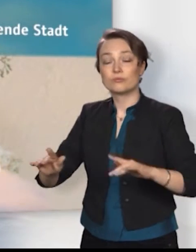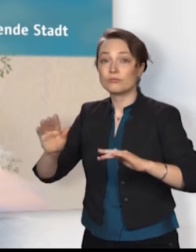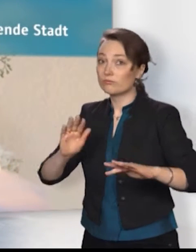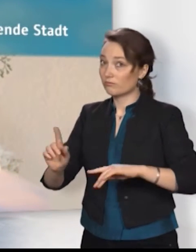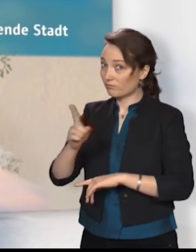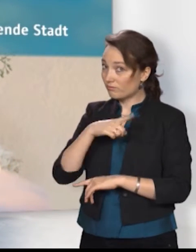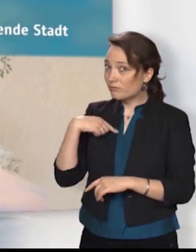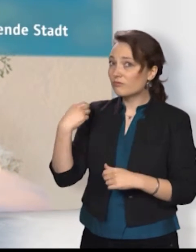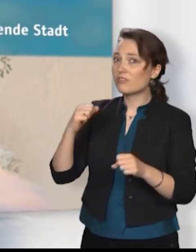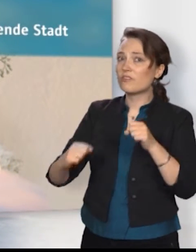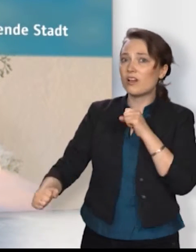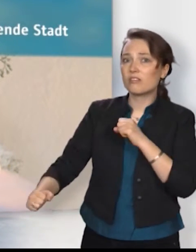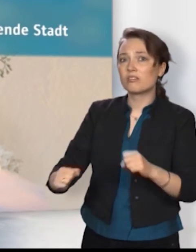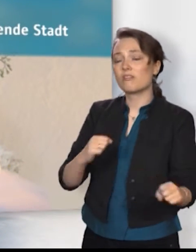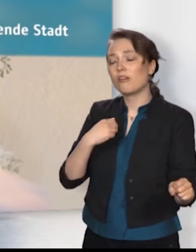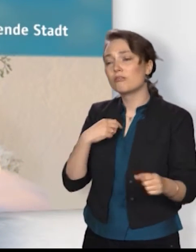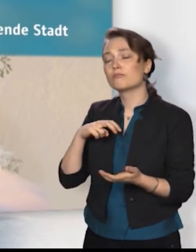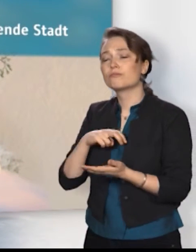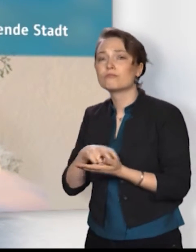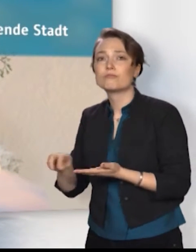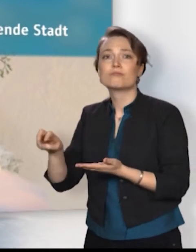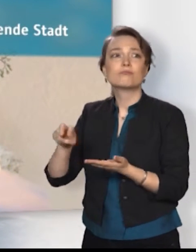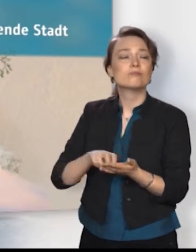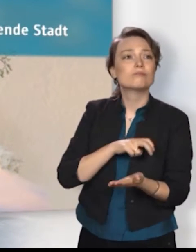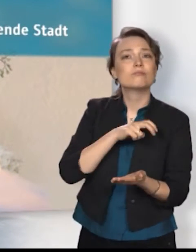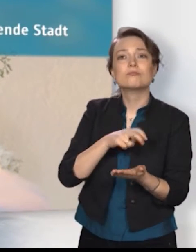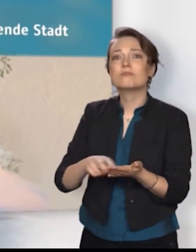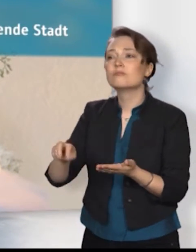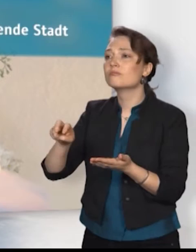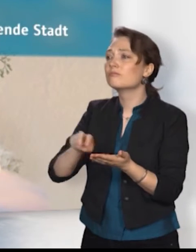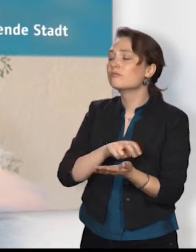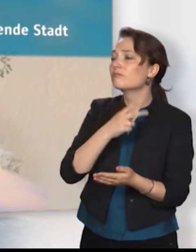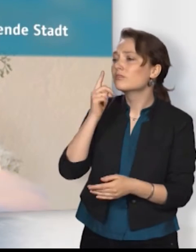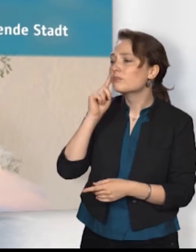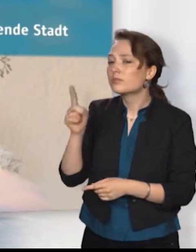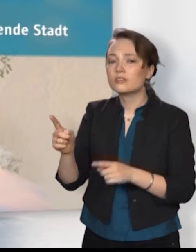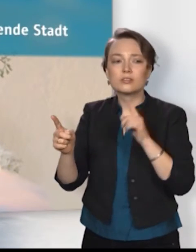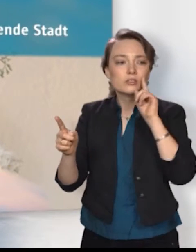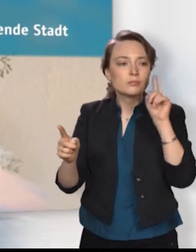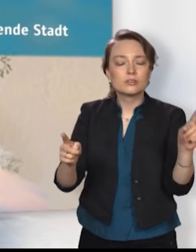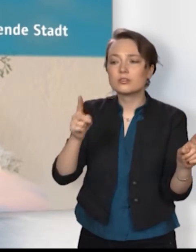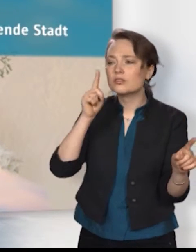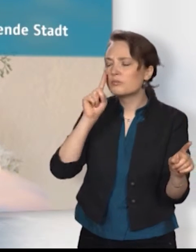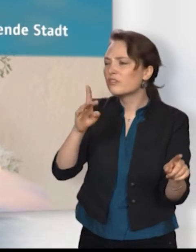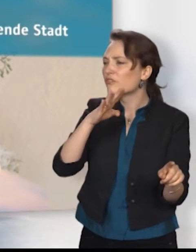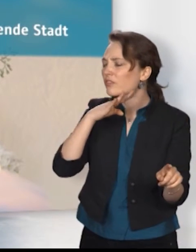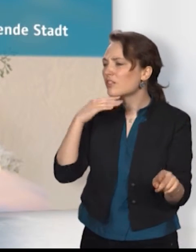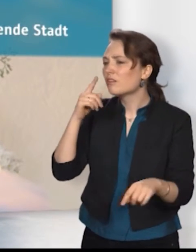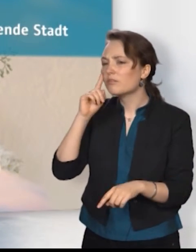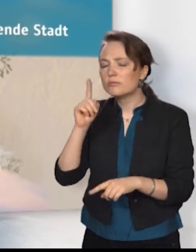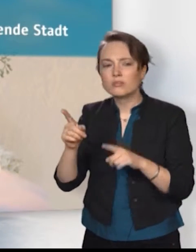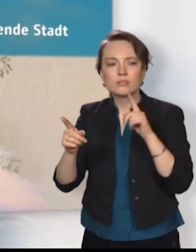Stadt. Unser Wandern führt uns an so vielem vorbei, manches